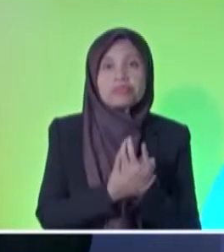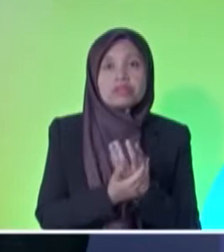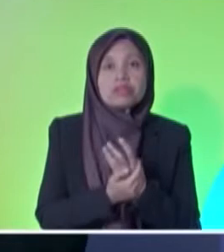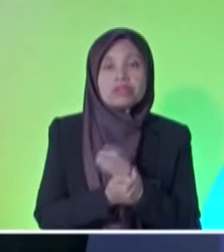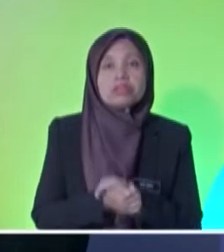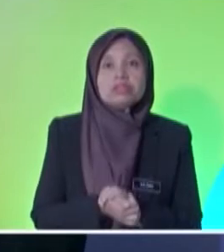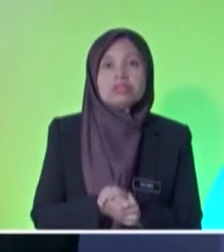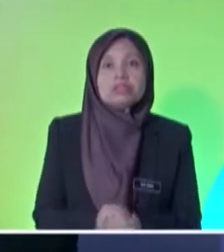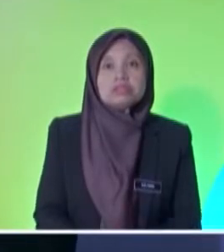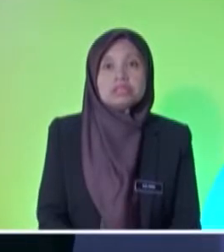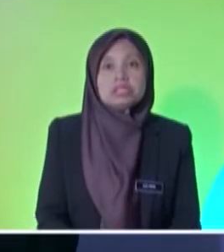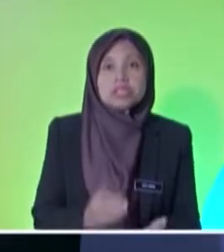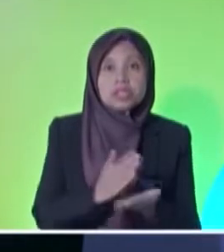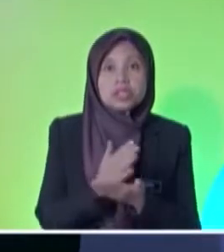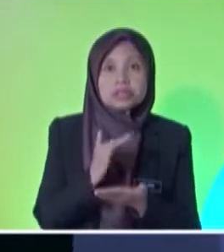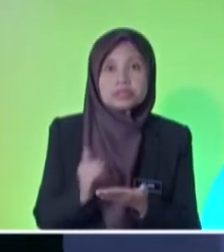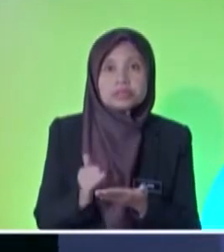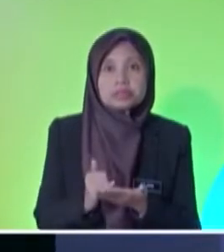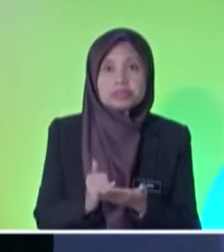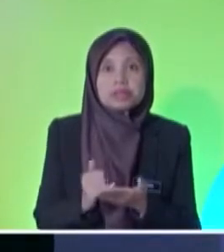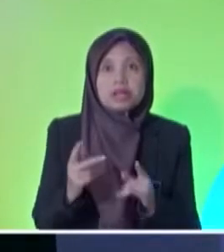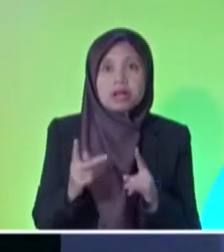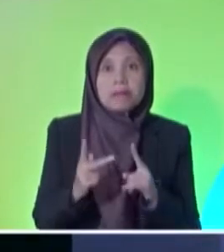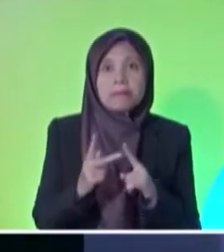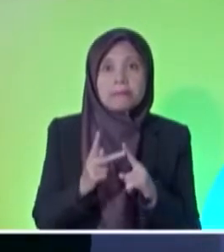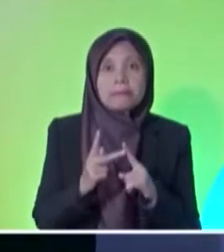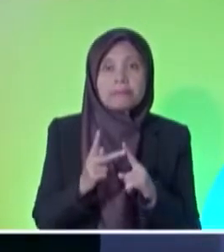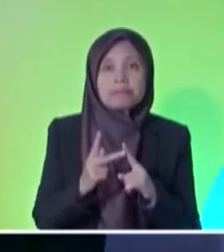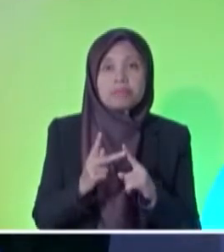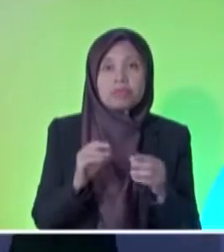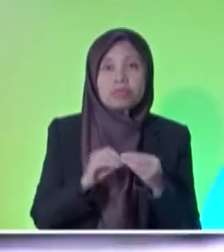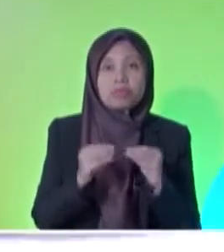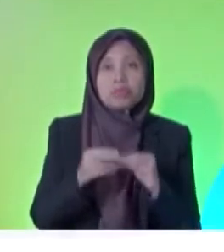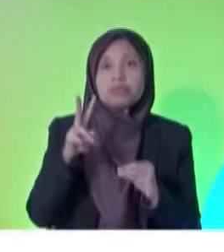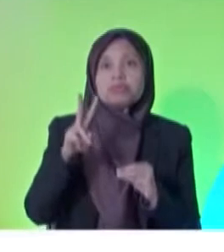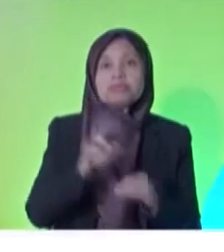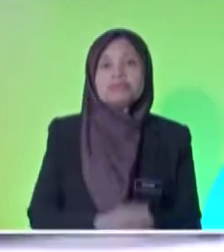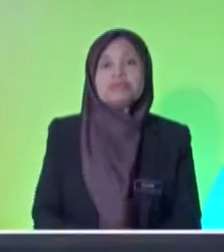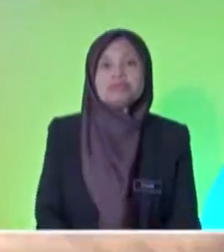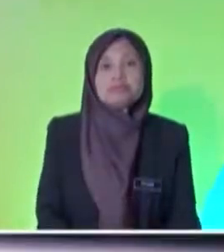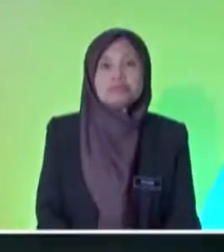uangnya Oke Seterusnya kepada Hai yang kedua